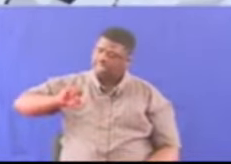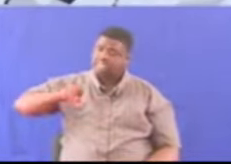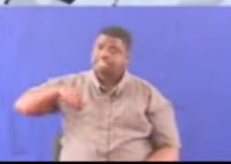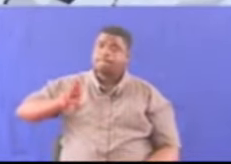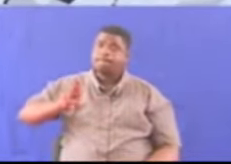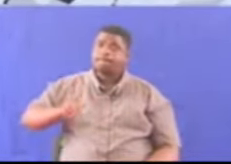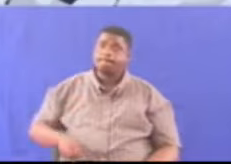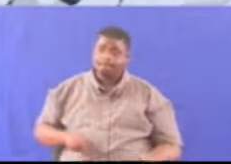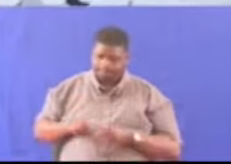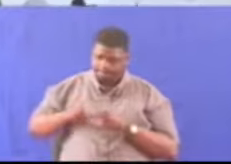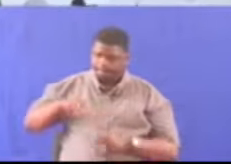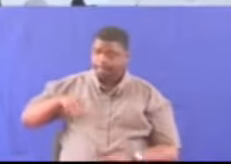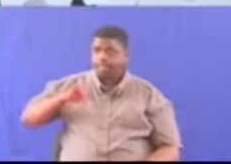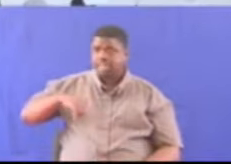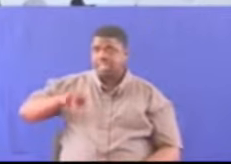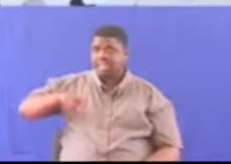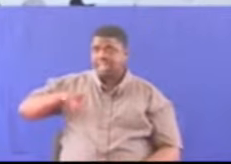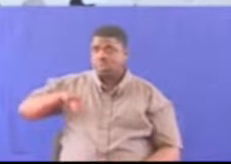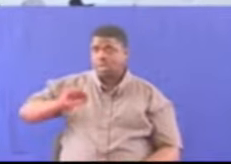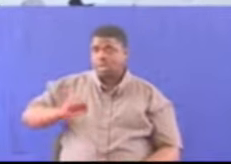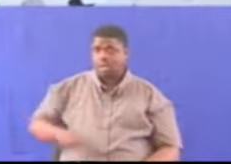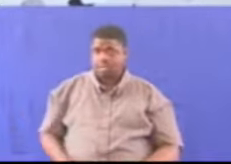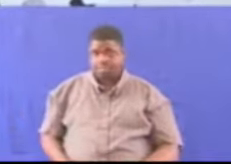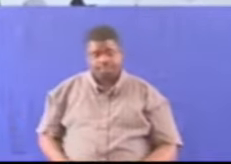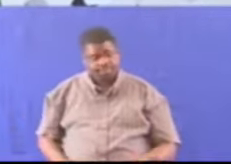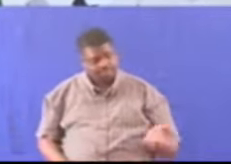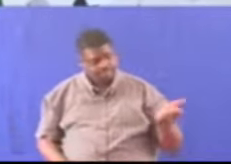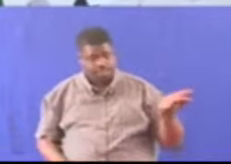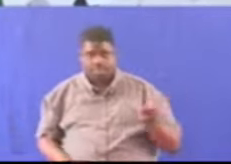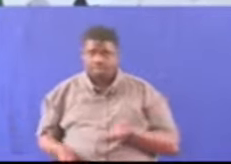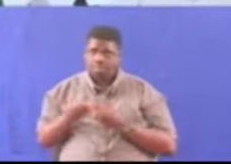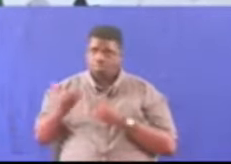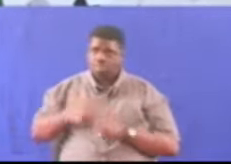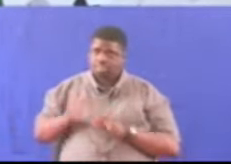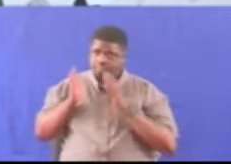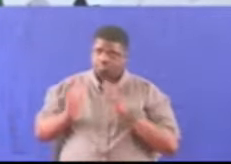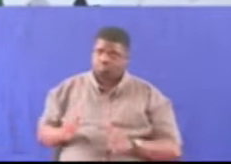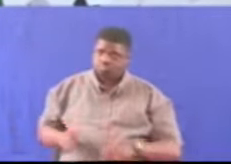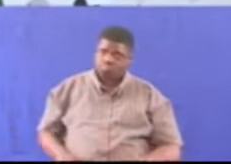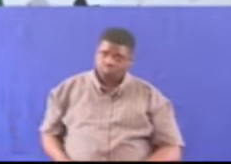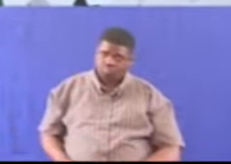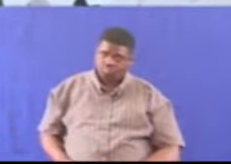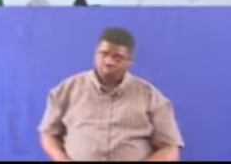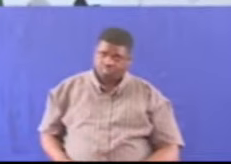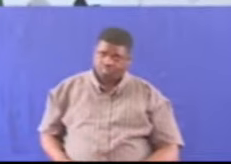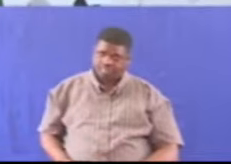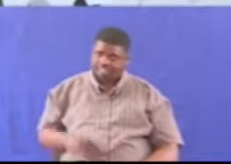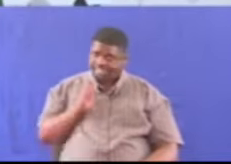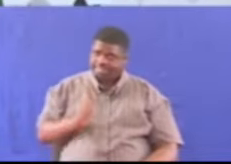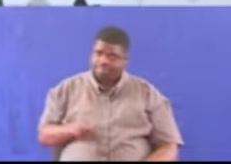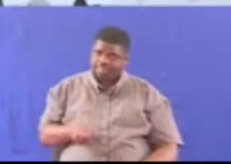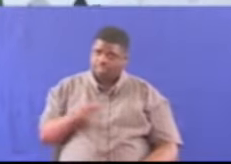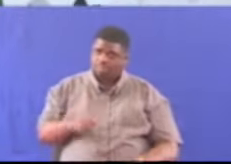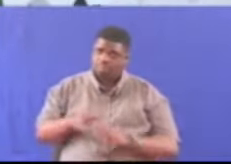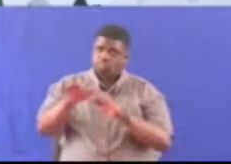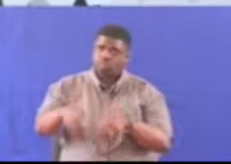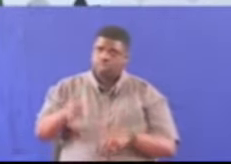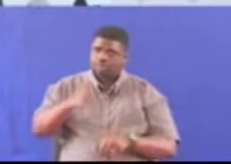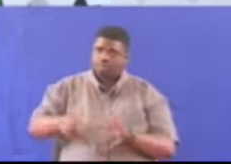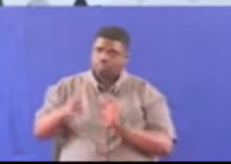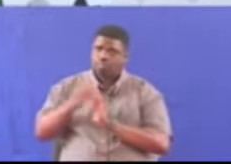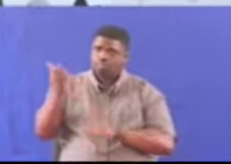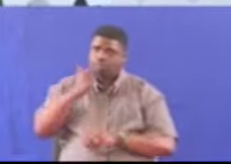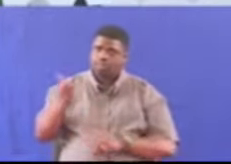Mheshimiwa Naibu Waziri Mkuu ndugu Doto Biteko, Mheshimiwa Spika wa Bunge la Jamhuri ya Muungano